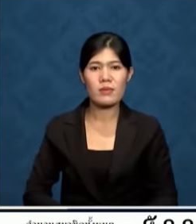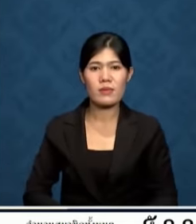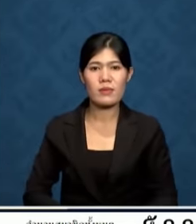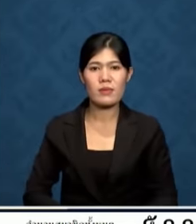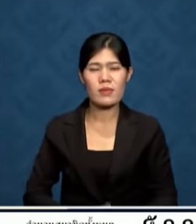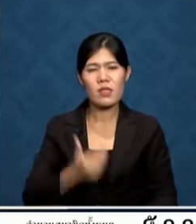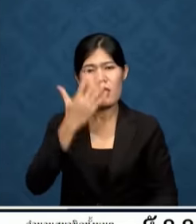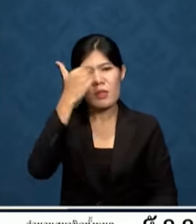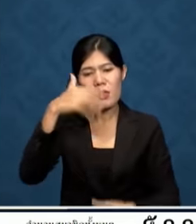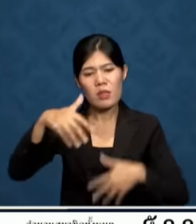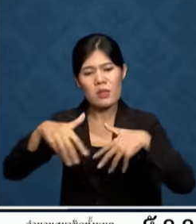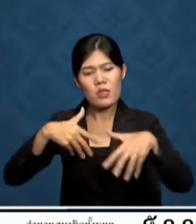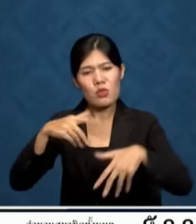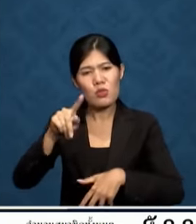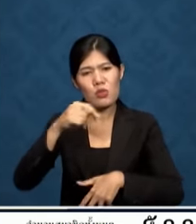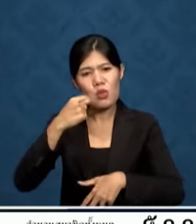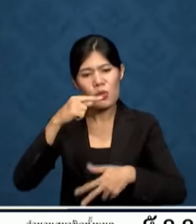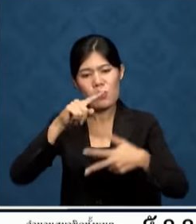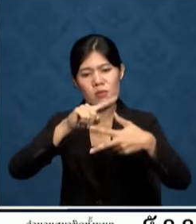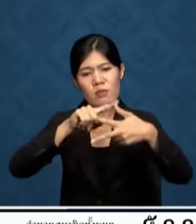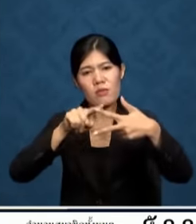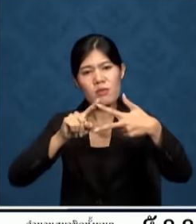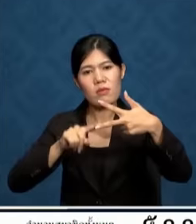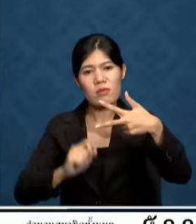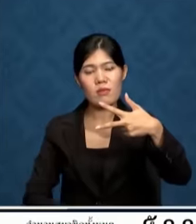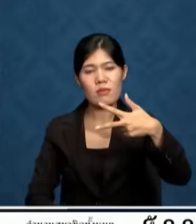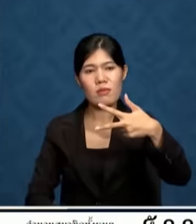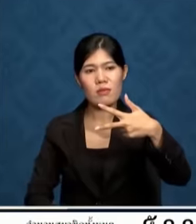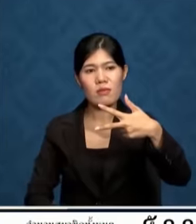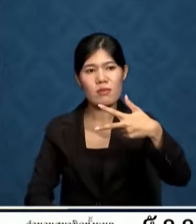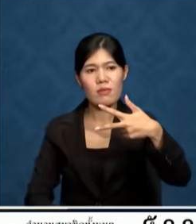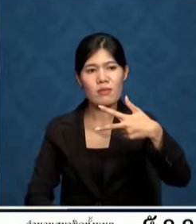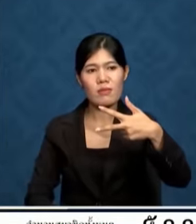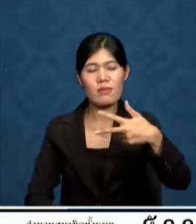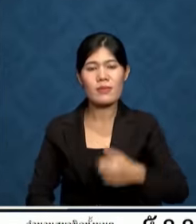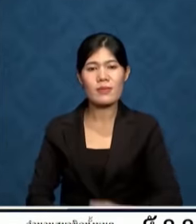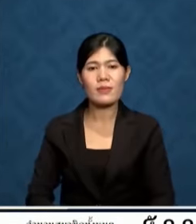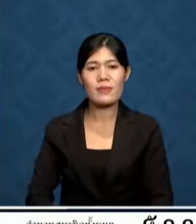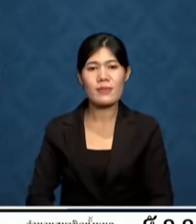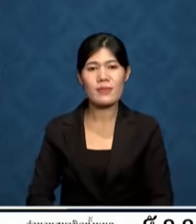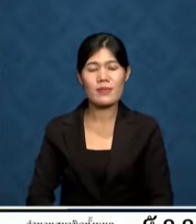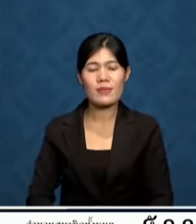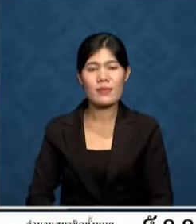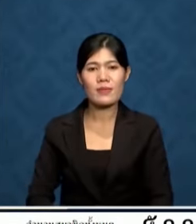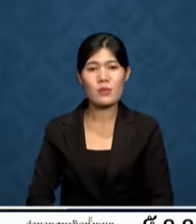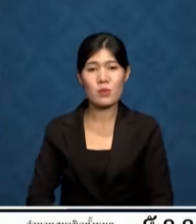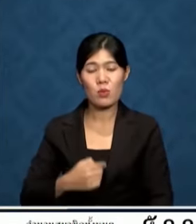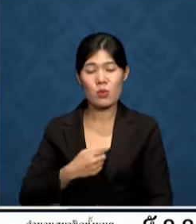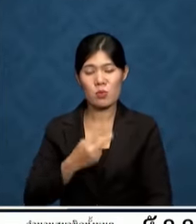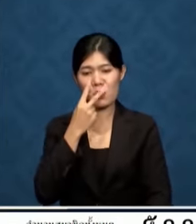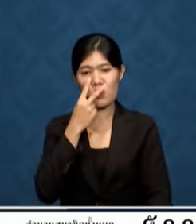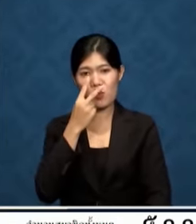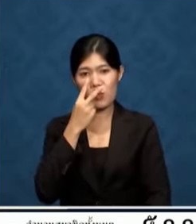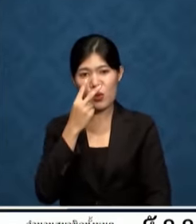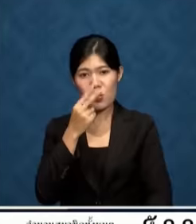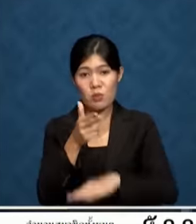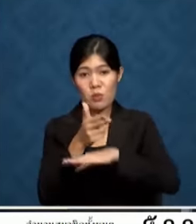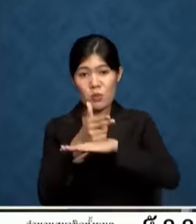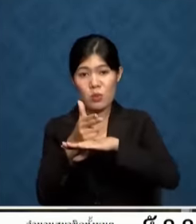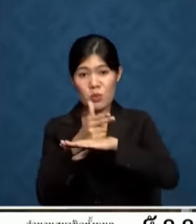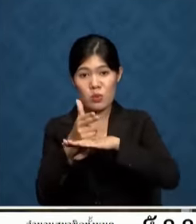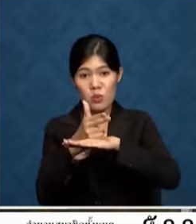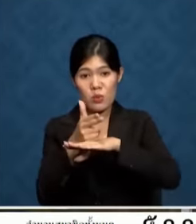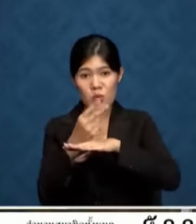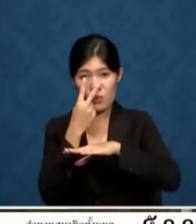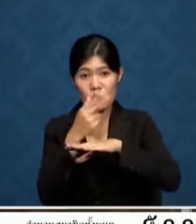ทำไมประชาชนตอบอย่างงนี้ครับผมเพิ่งเห็นคลิปท่านประธานไปดูคลิป